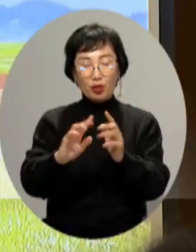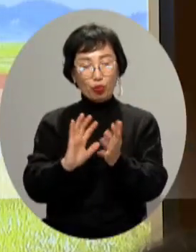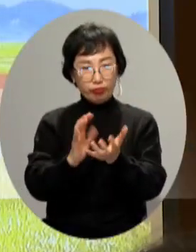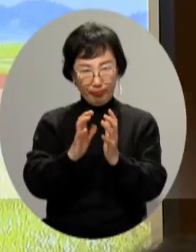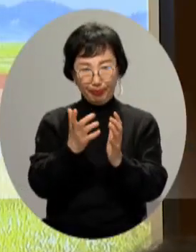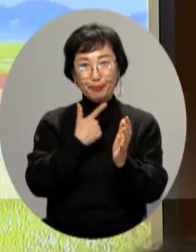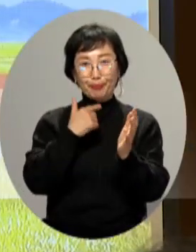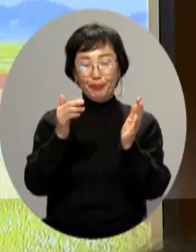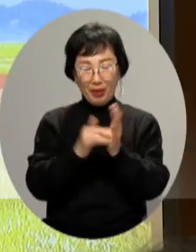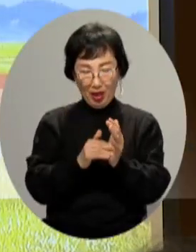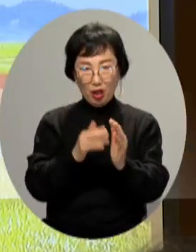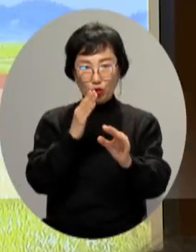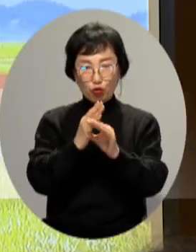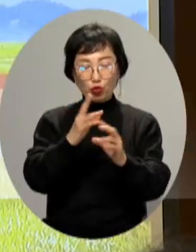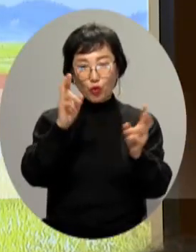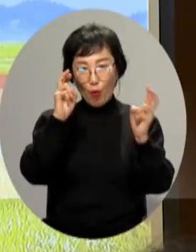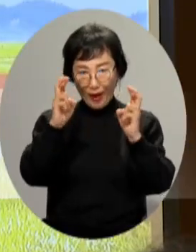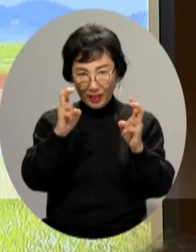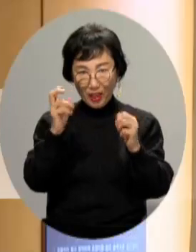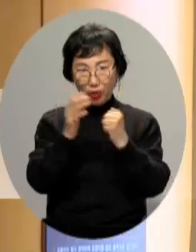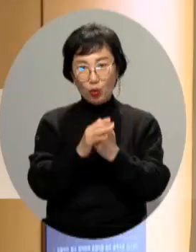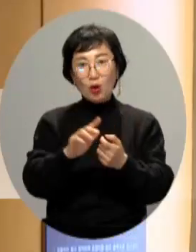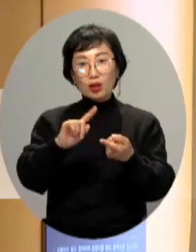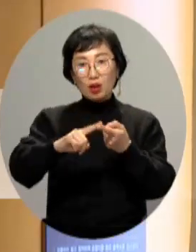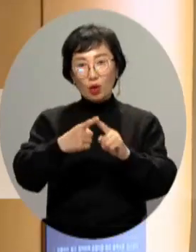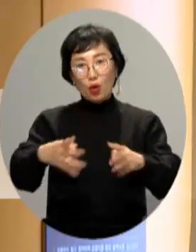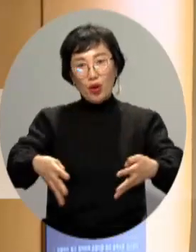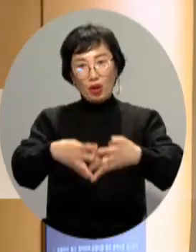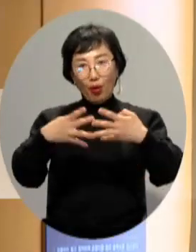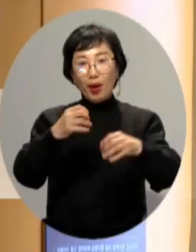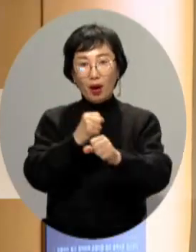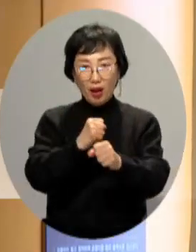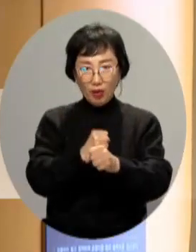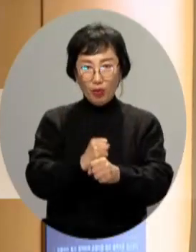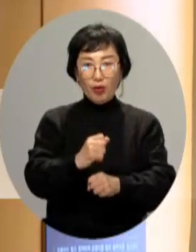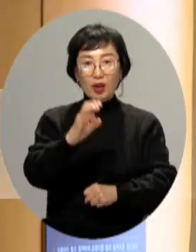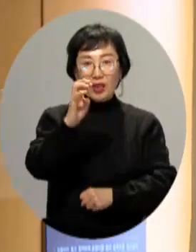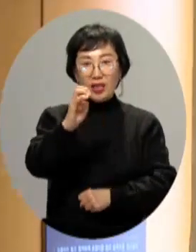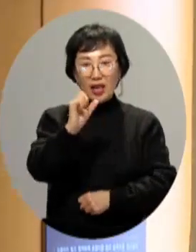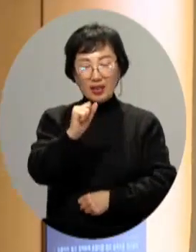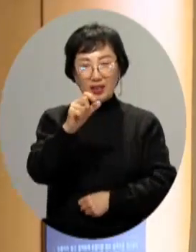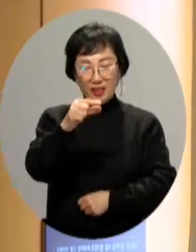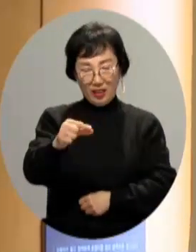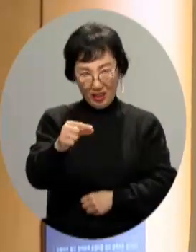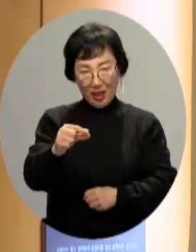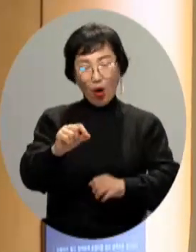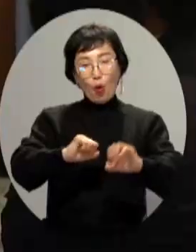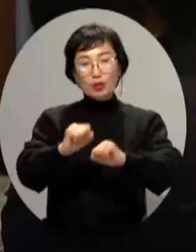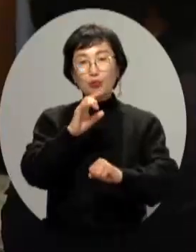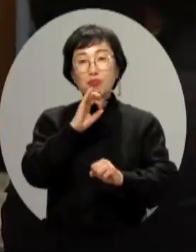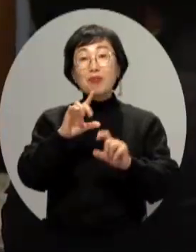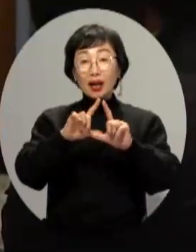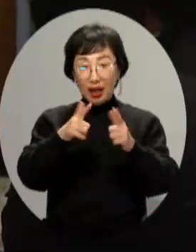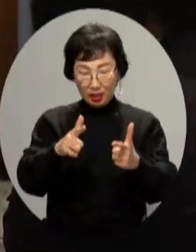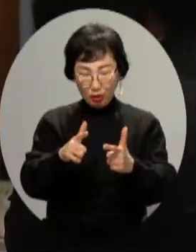또한 중소벤처 기업 인증원과 협약을 맺고 ESG 경영 활성화뿐 아니라 관내